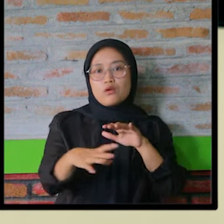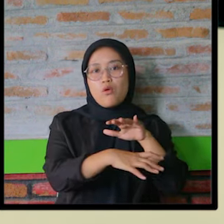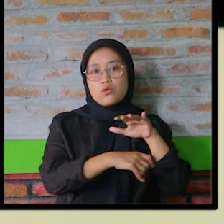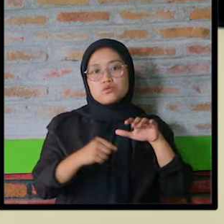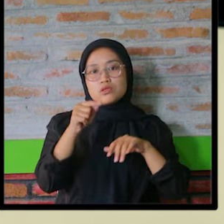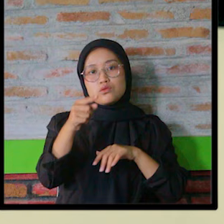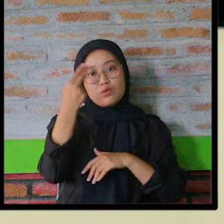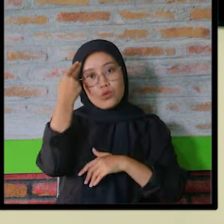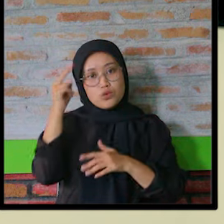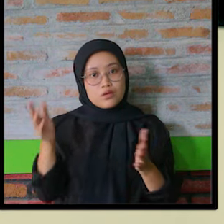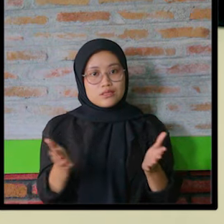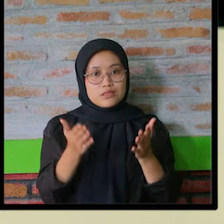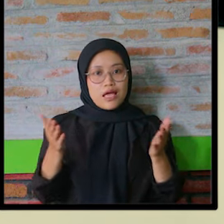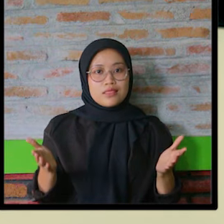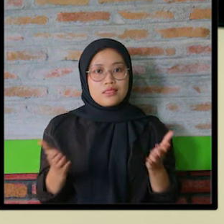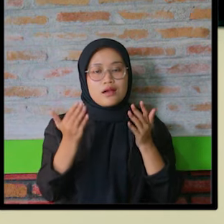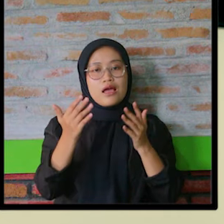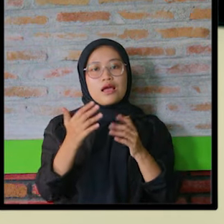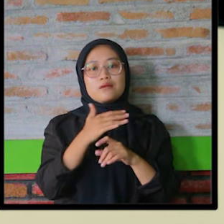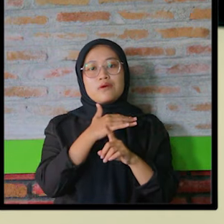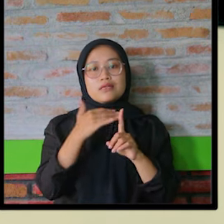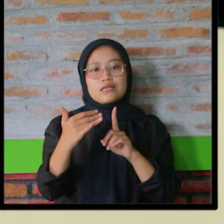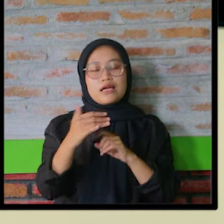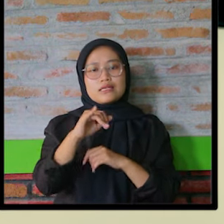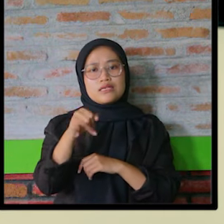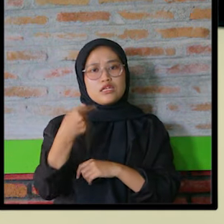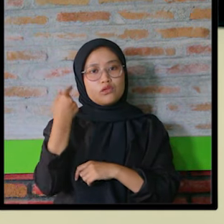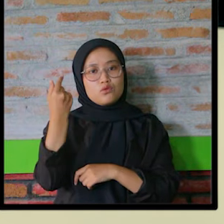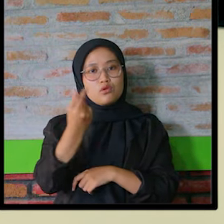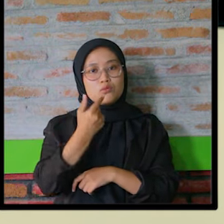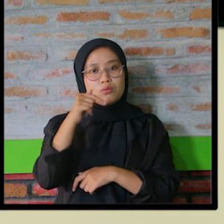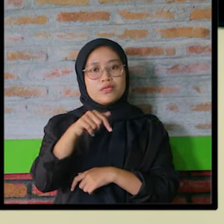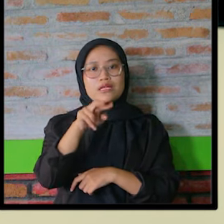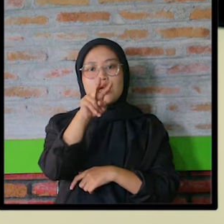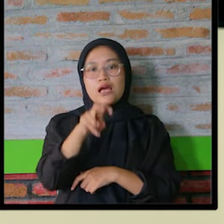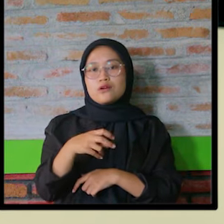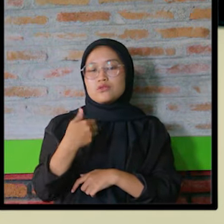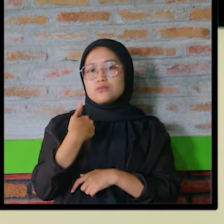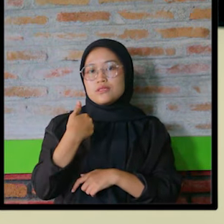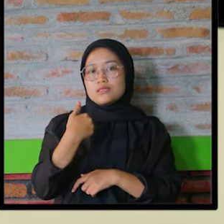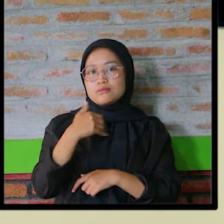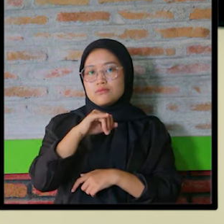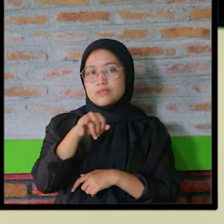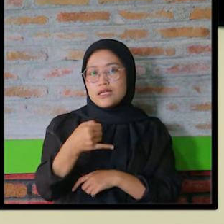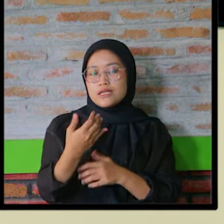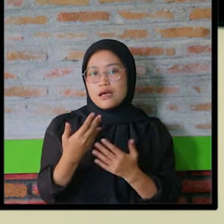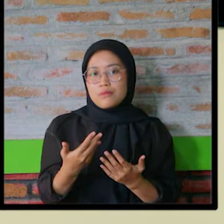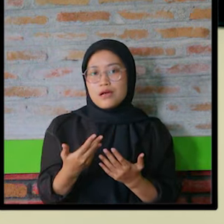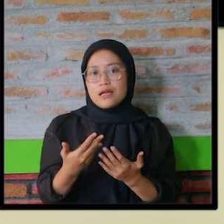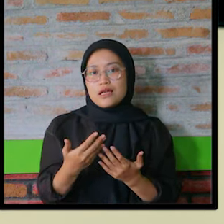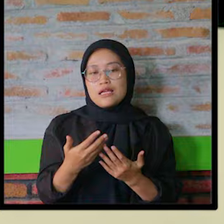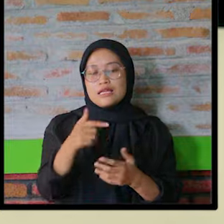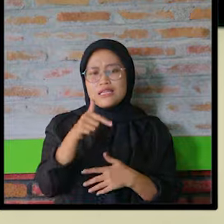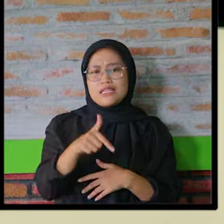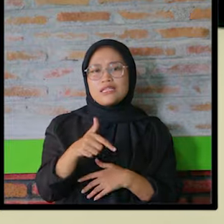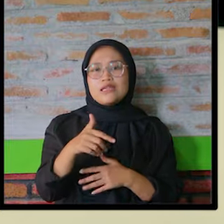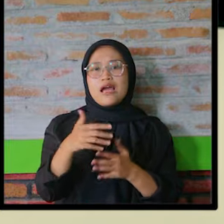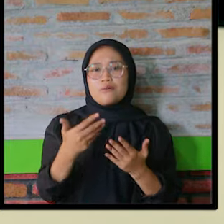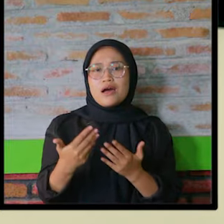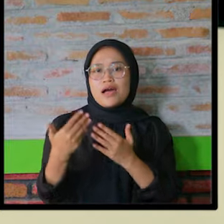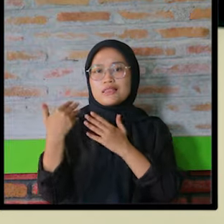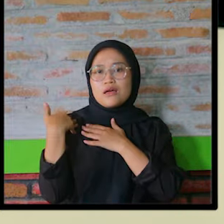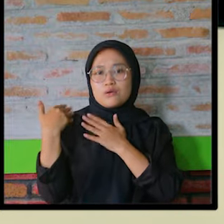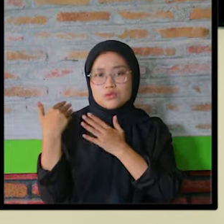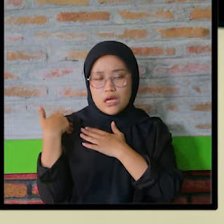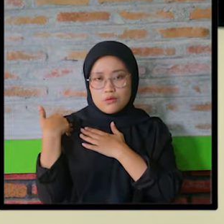saja Yaya Oke jadi harus secara umum memang ini harus harus menjadi Gira tadi loh ini adalah tanggung